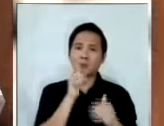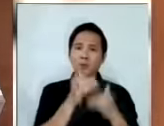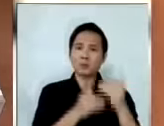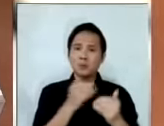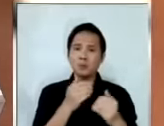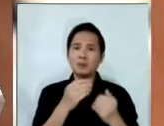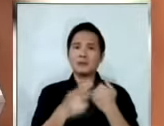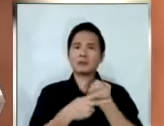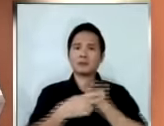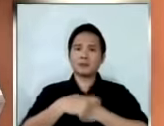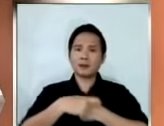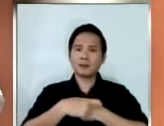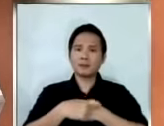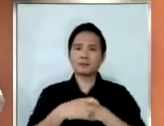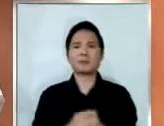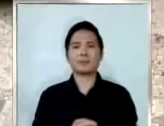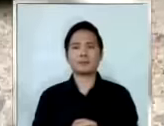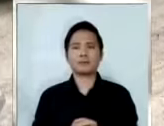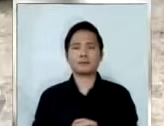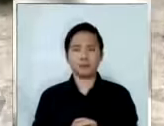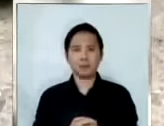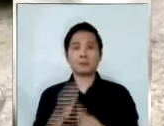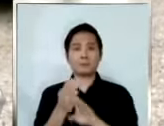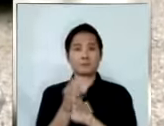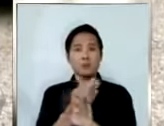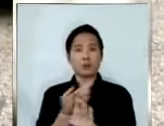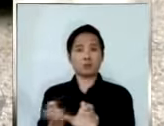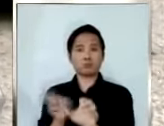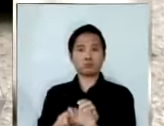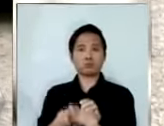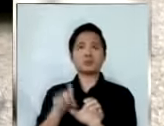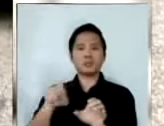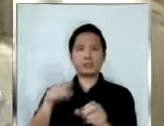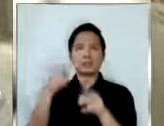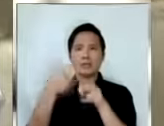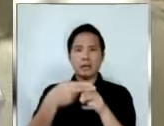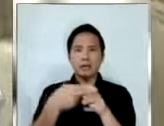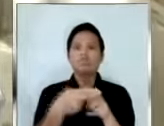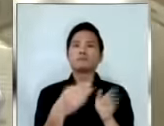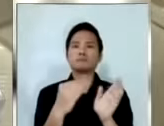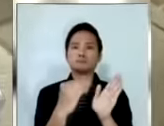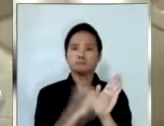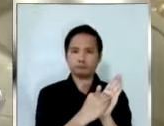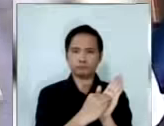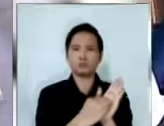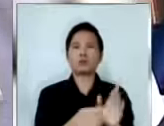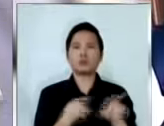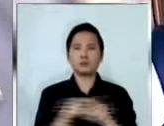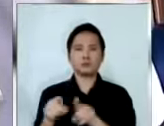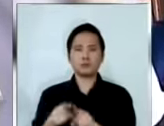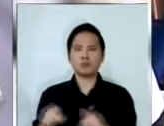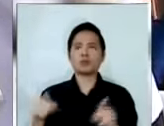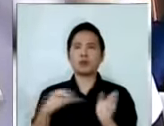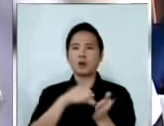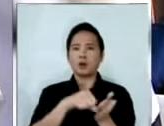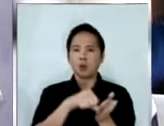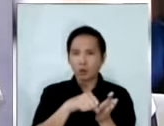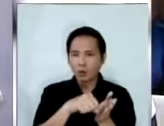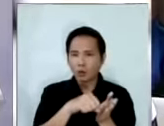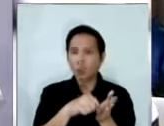kailangan isulat ng pasahero ang kanyang contact details. Umapak sa sanitizing mat, mag-alkohol ng kamay at magpakuha ng temperatura.